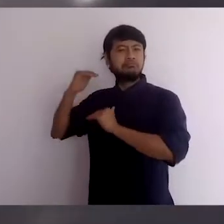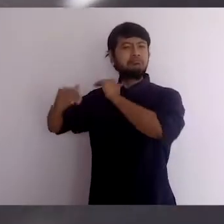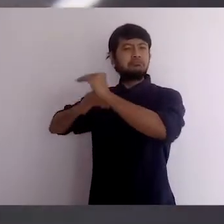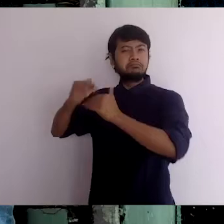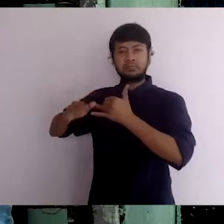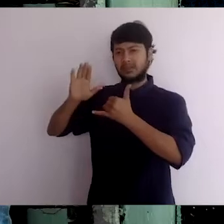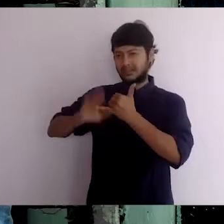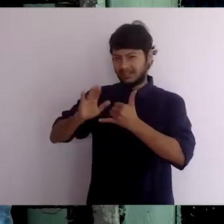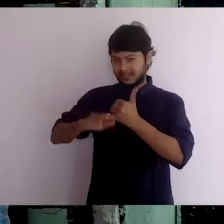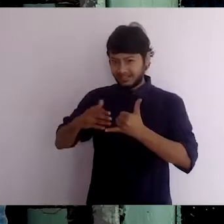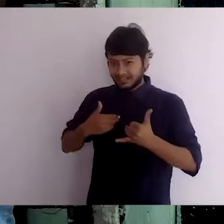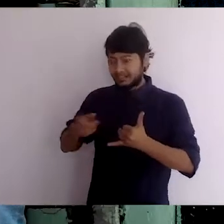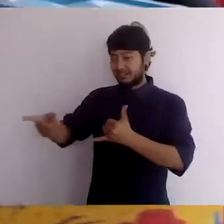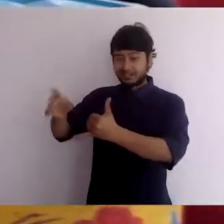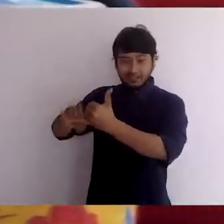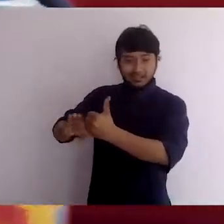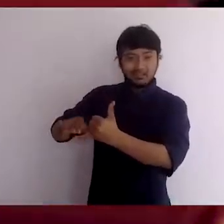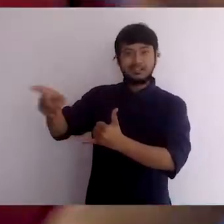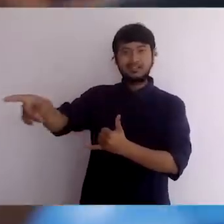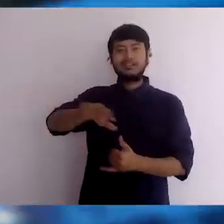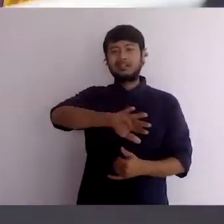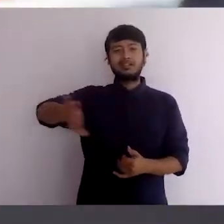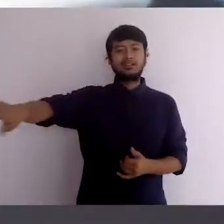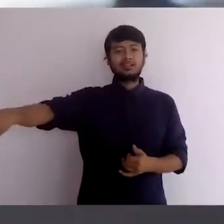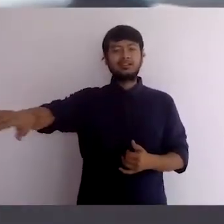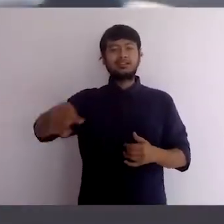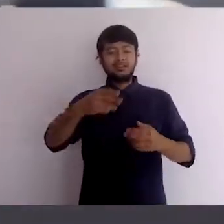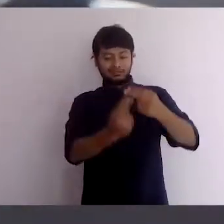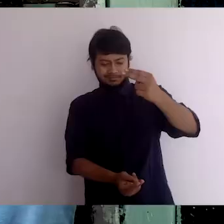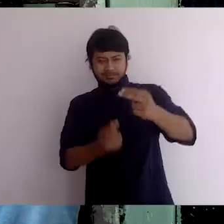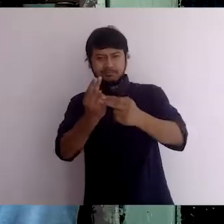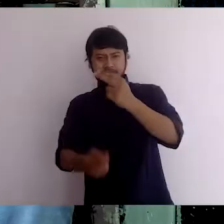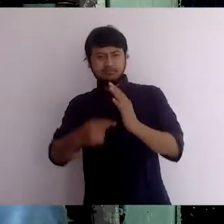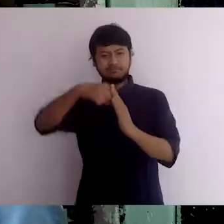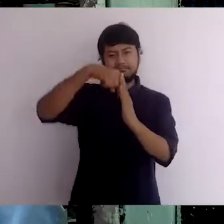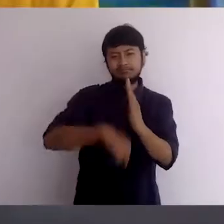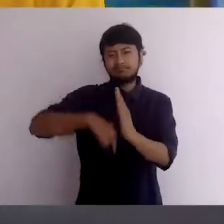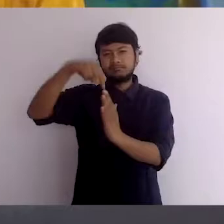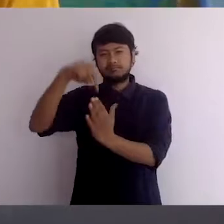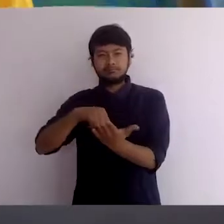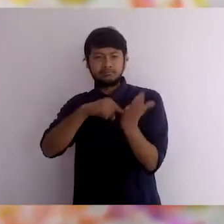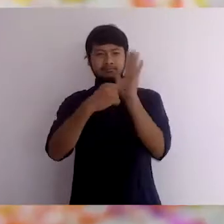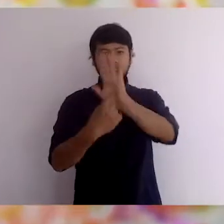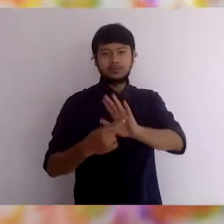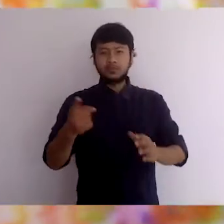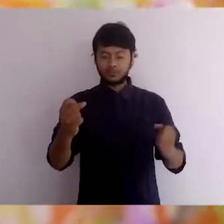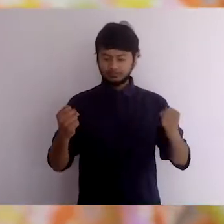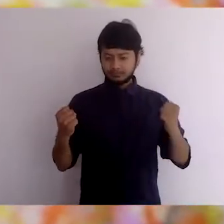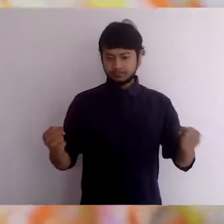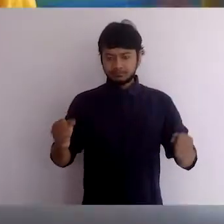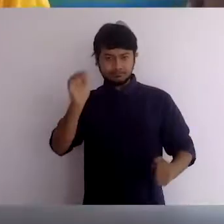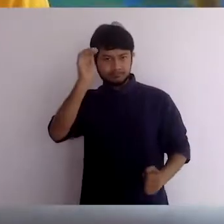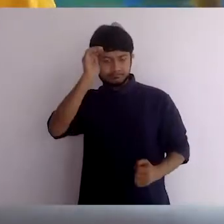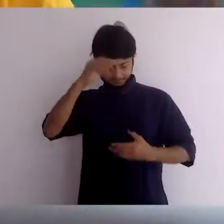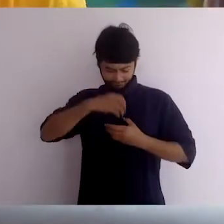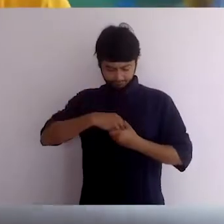ऊपर बढ़ते जाते नहीं किसी से हम कम, तूफानी कम। चल हट जा छोटे कर तू गर्दी कम, चीर फाड़ हर एक शब्द सुन के हो जाएगा जख्म। कर मुट्ठी